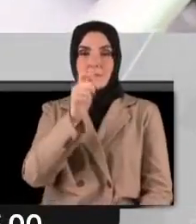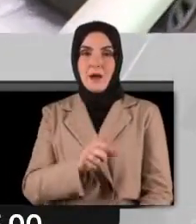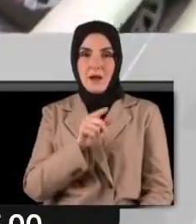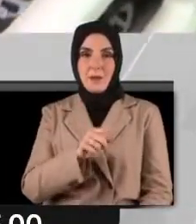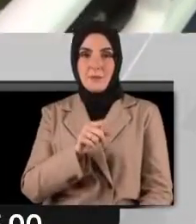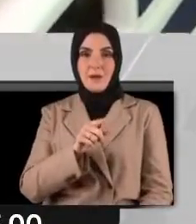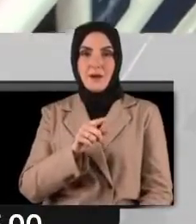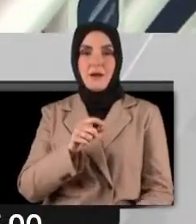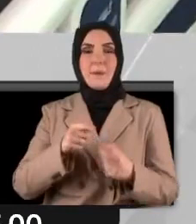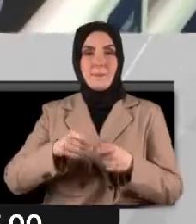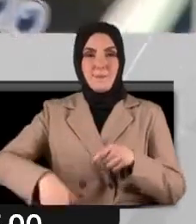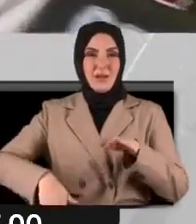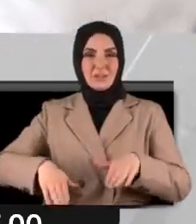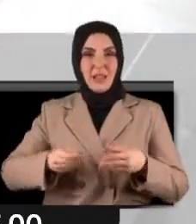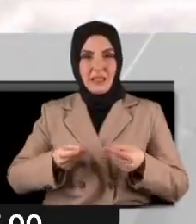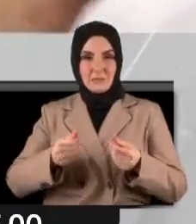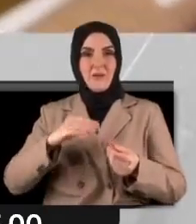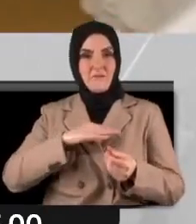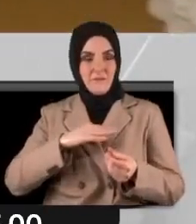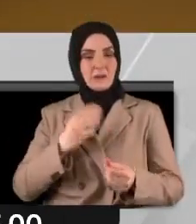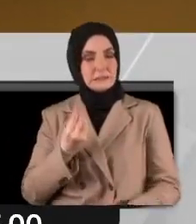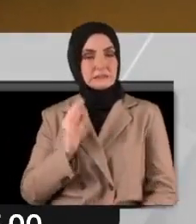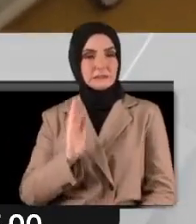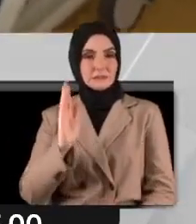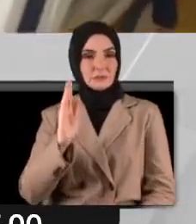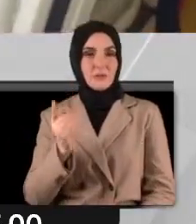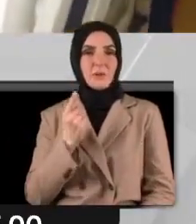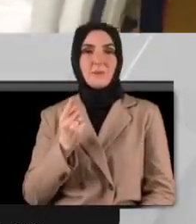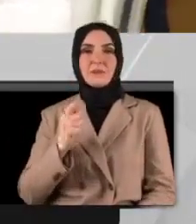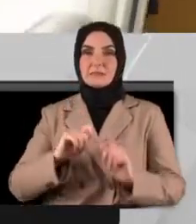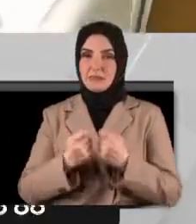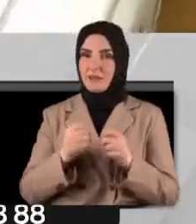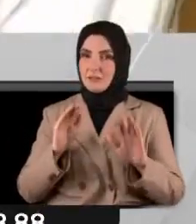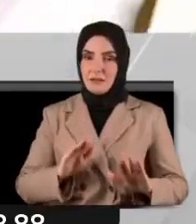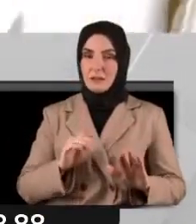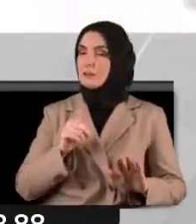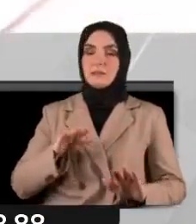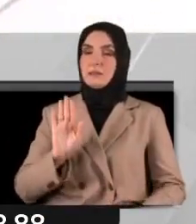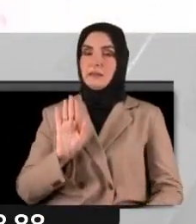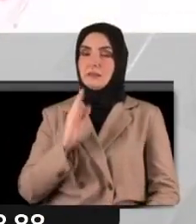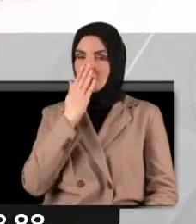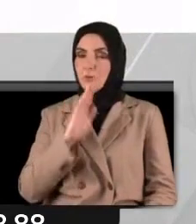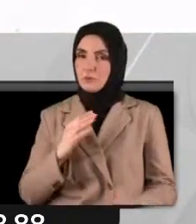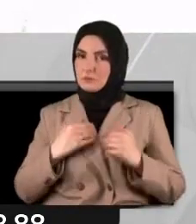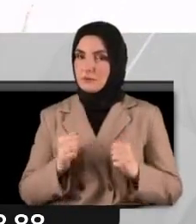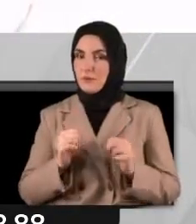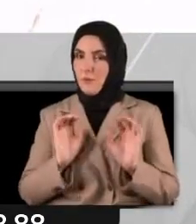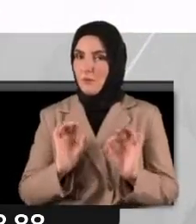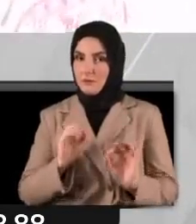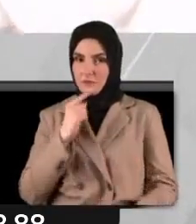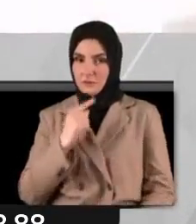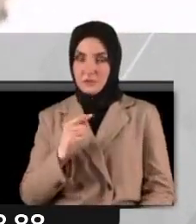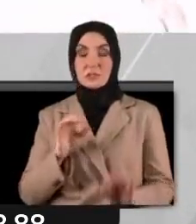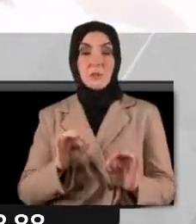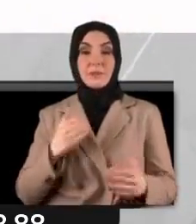da iyi gidiyor. Bir sekel ya da bir arıza kalmasını beklemiyoruz. Şu anki süreç açıkçası ameliyathaneler anlamında